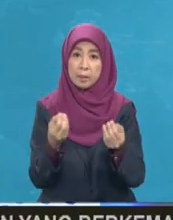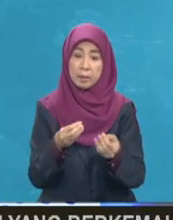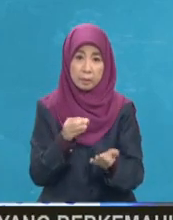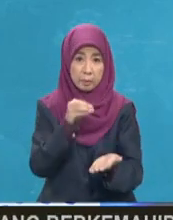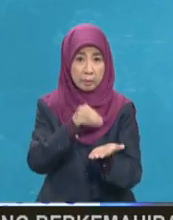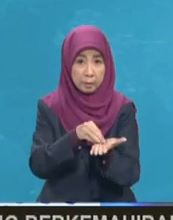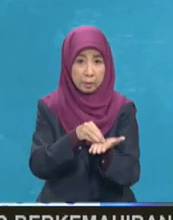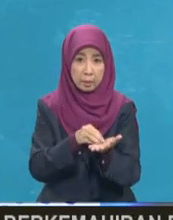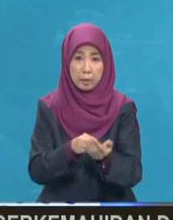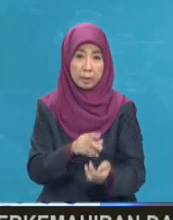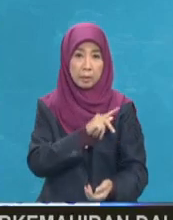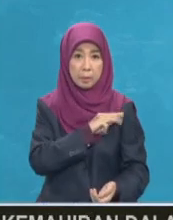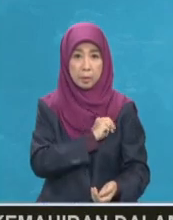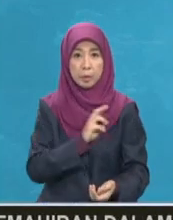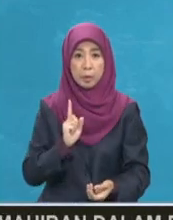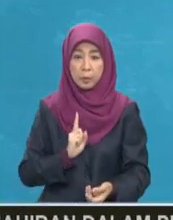hal ihwal ugama